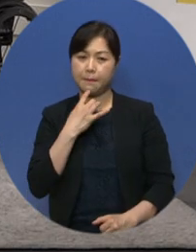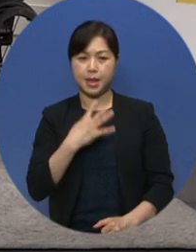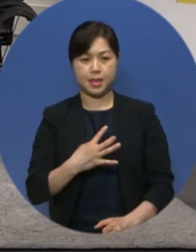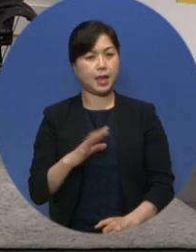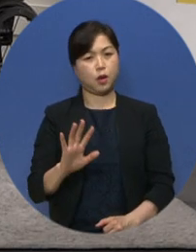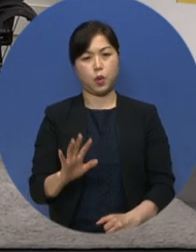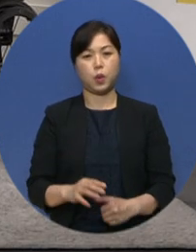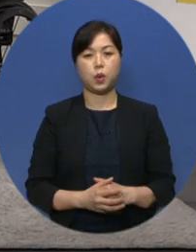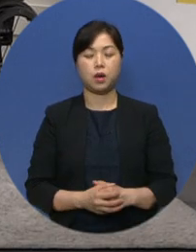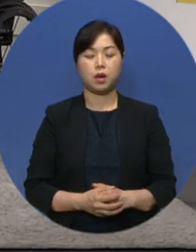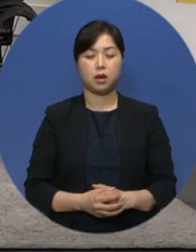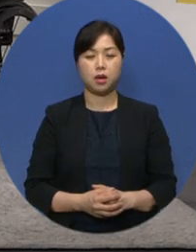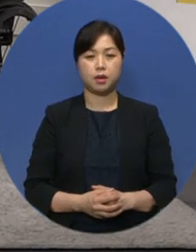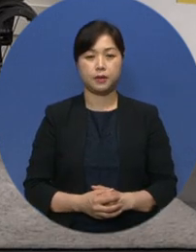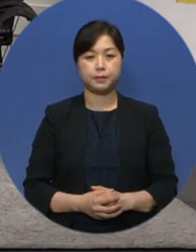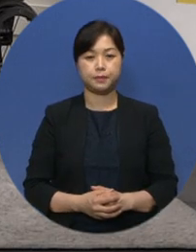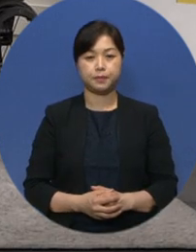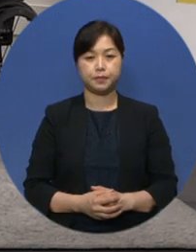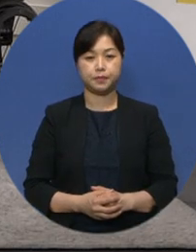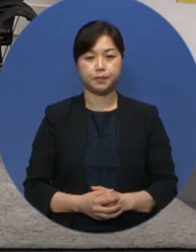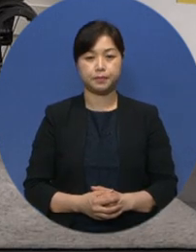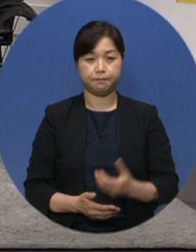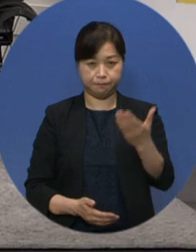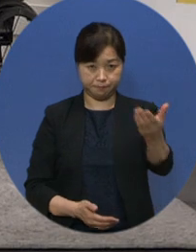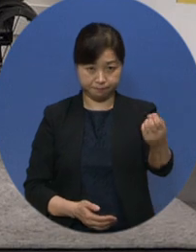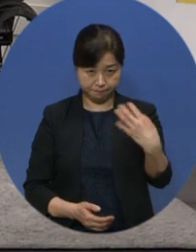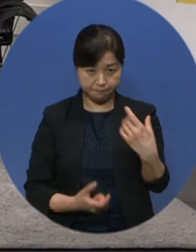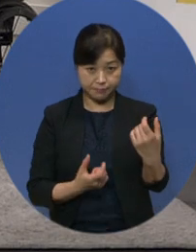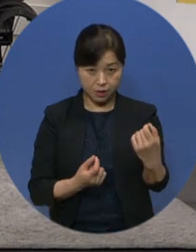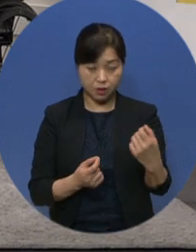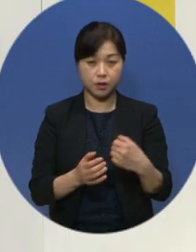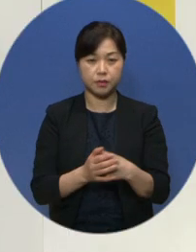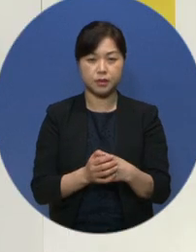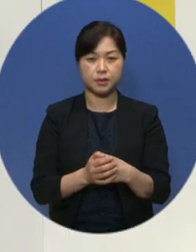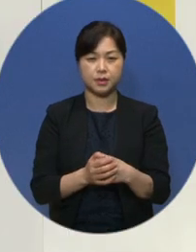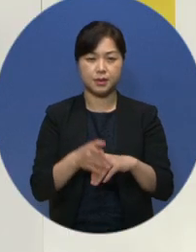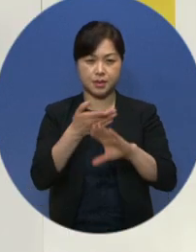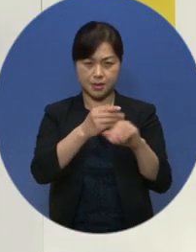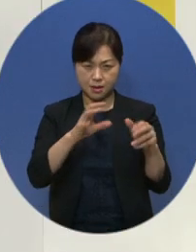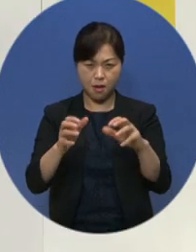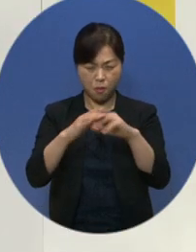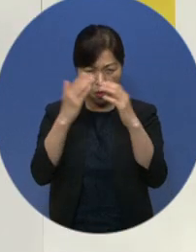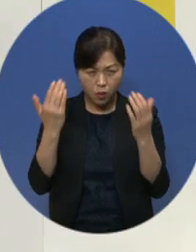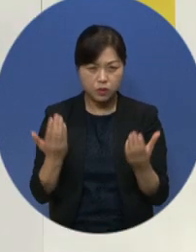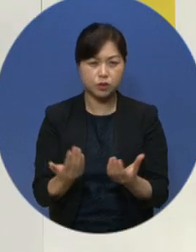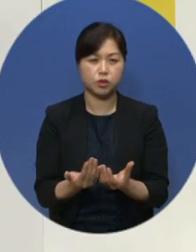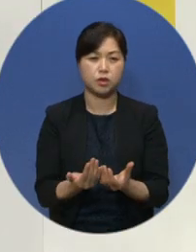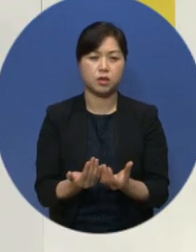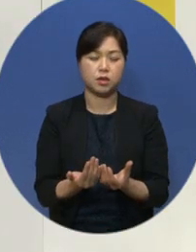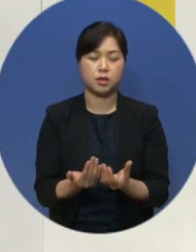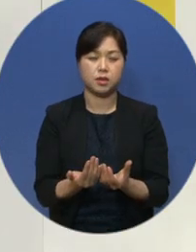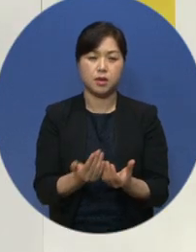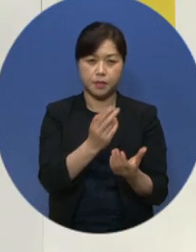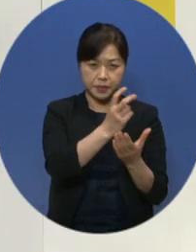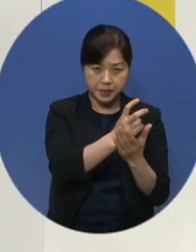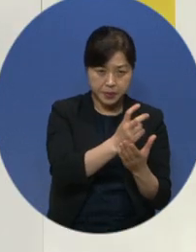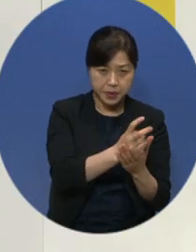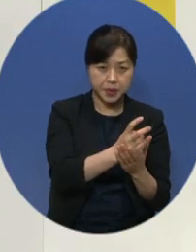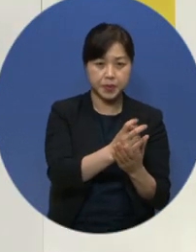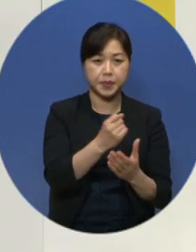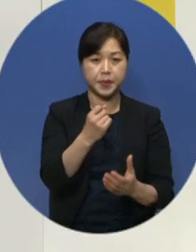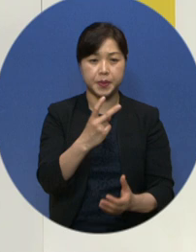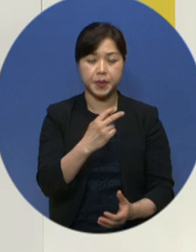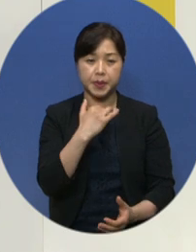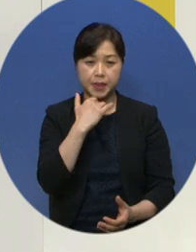아예 지금 우리 그 말씀하셨듯이 국제적으로도 그래 어 그 어떤 제도 랄 지 그